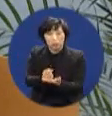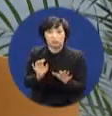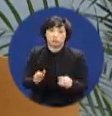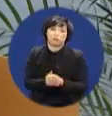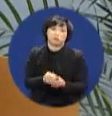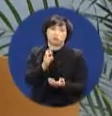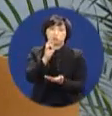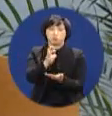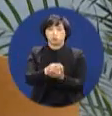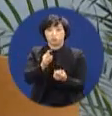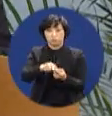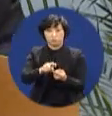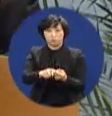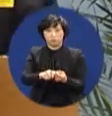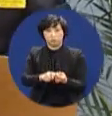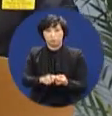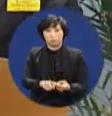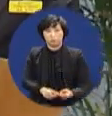법적으로